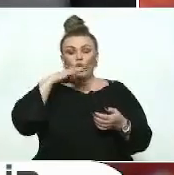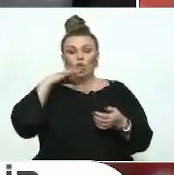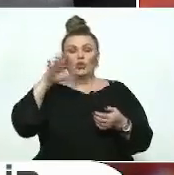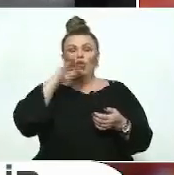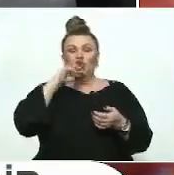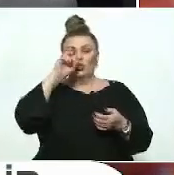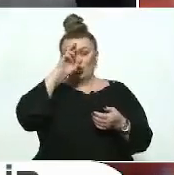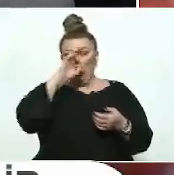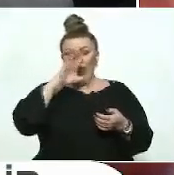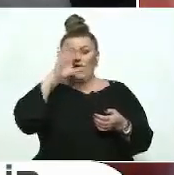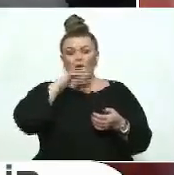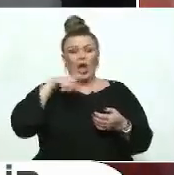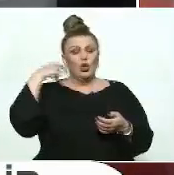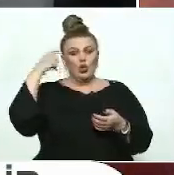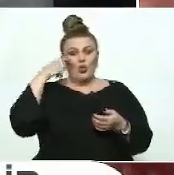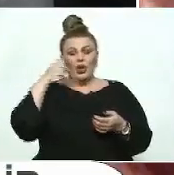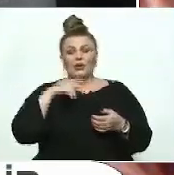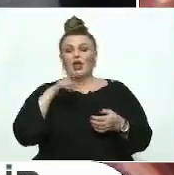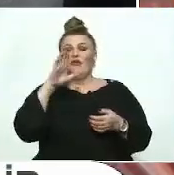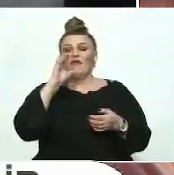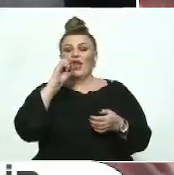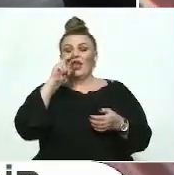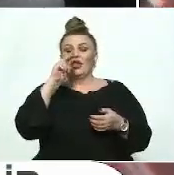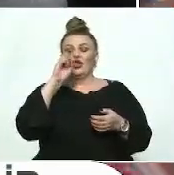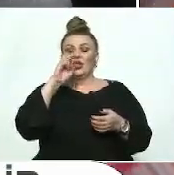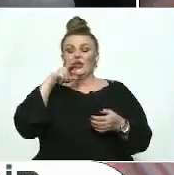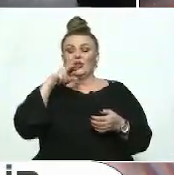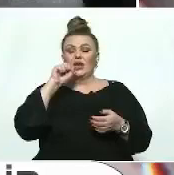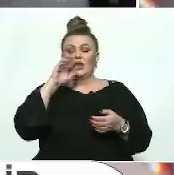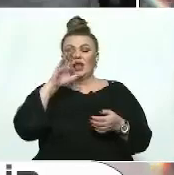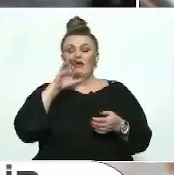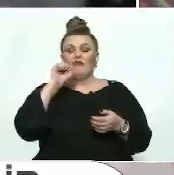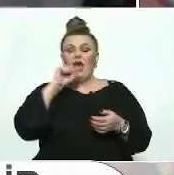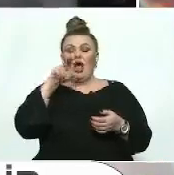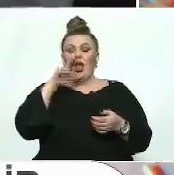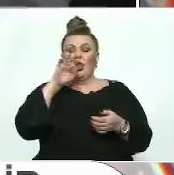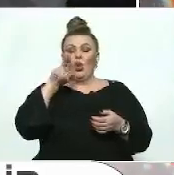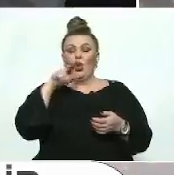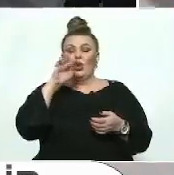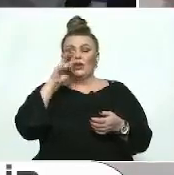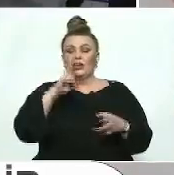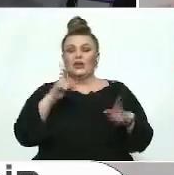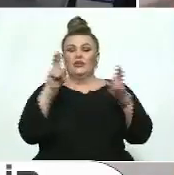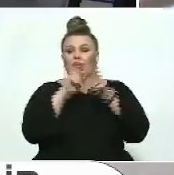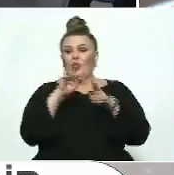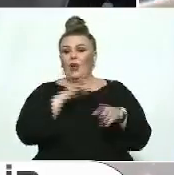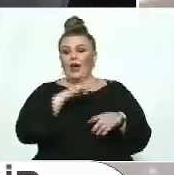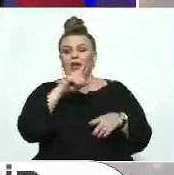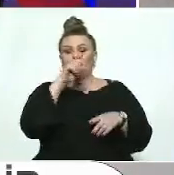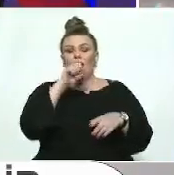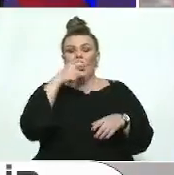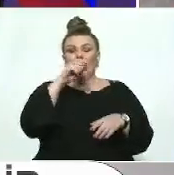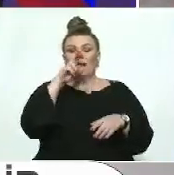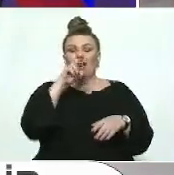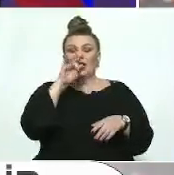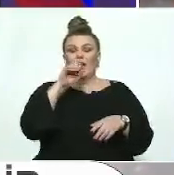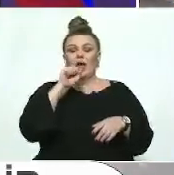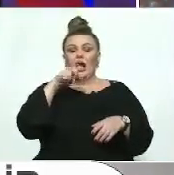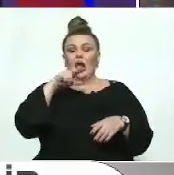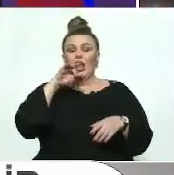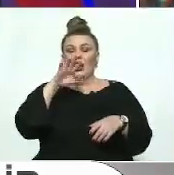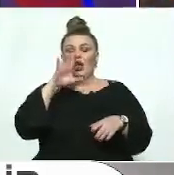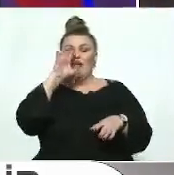Rusiya Dövlət Dumasının sədri Vyacheslav Volodinlə də görüşdü və həmçinin Rusiya Dövlət Dumasında da Heydər Əliyevə həsr olmuş foto